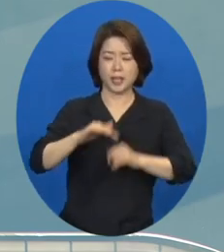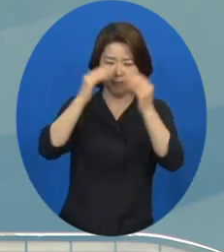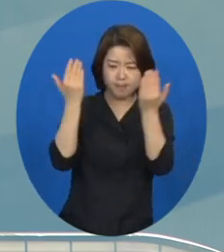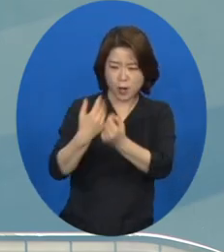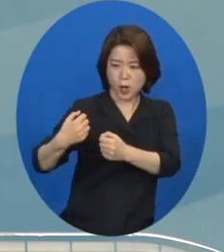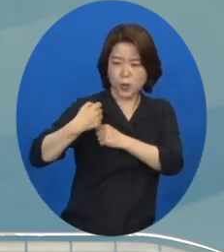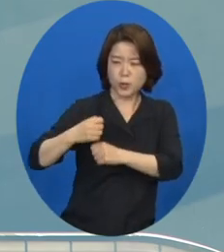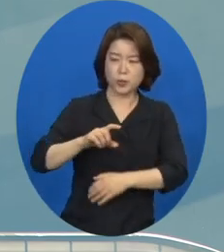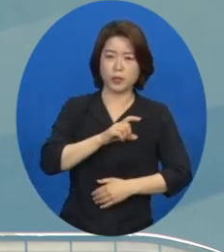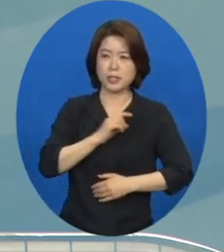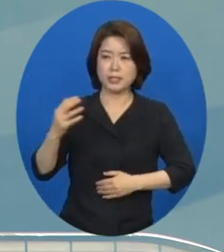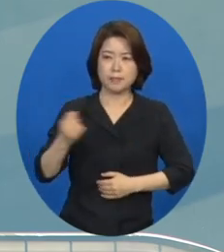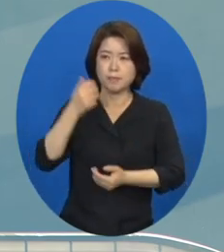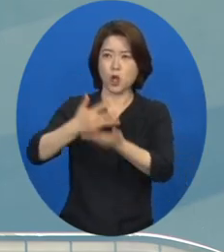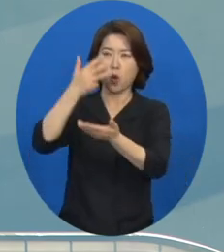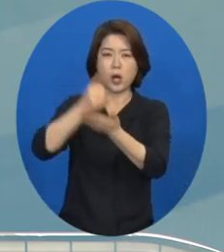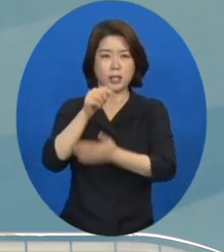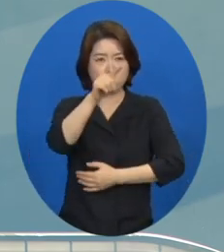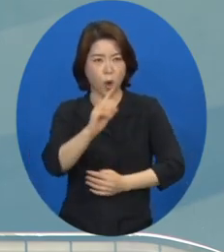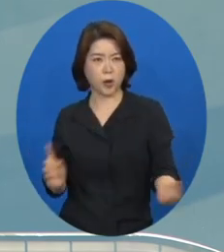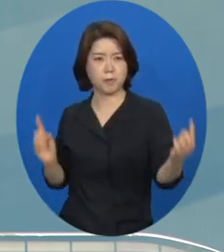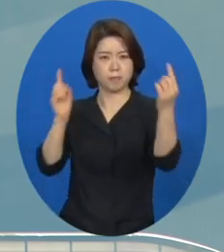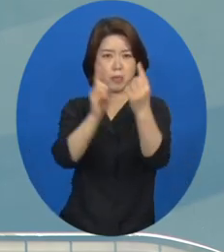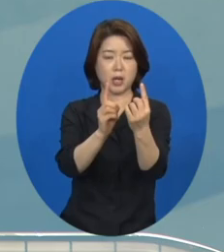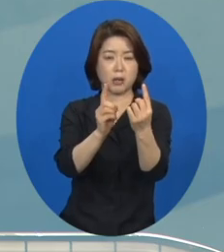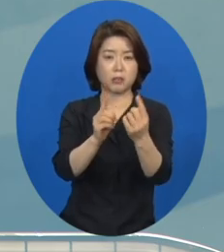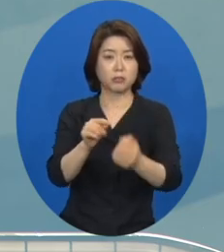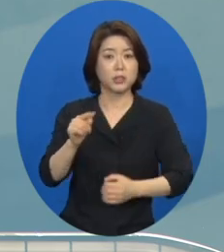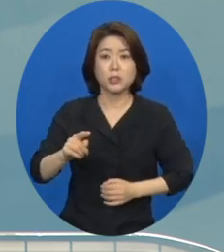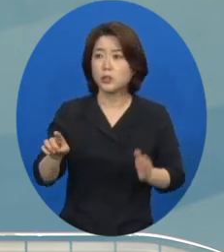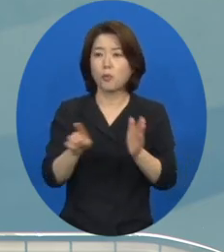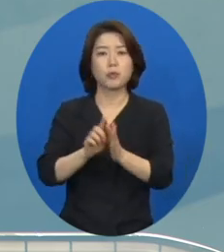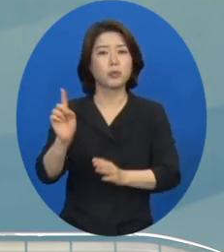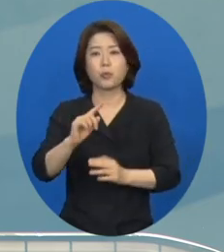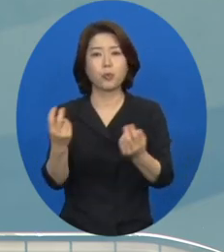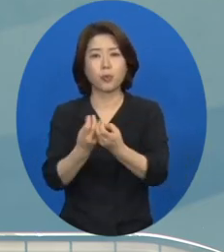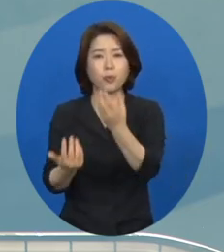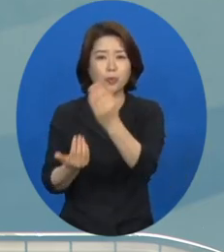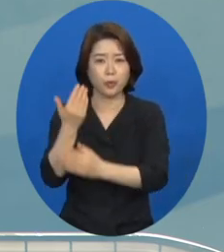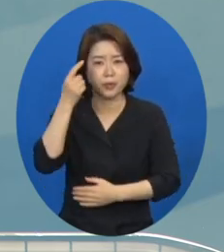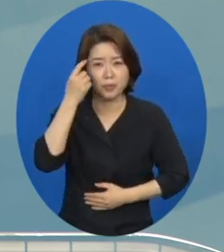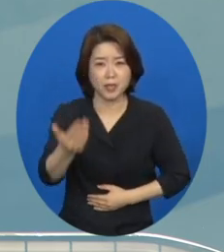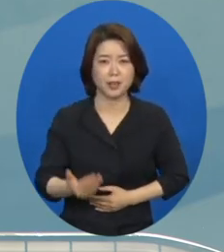여호와의 이름으로 내게 나간다. 세상에 이런 믿음이 어디서 나오나 말이에요.